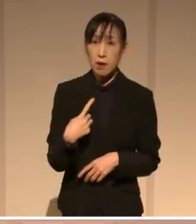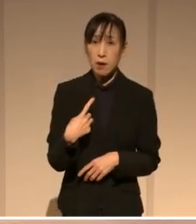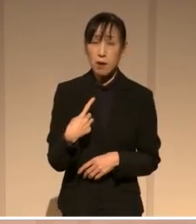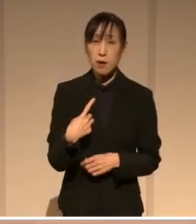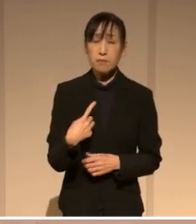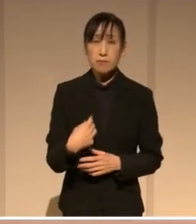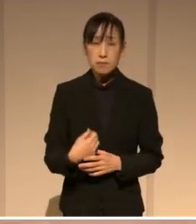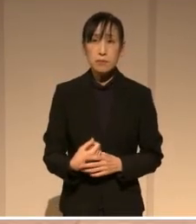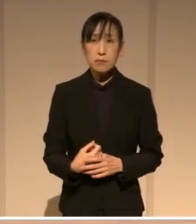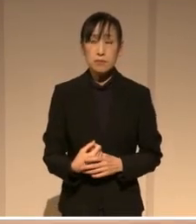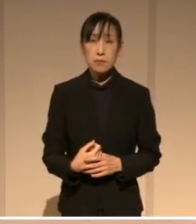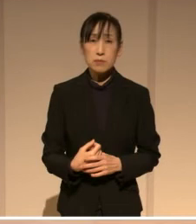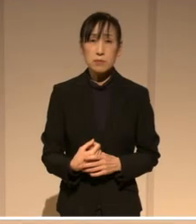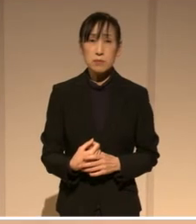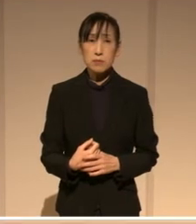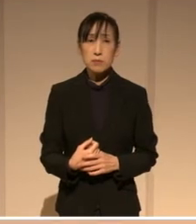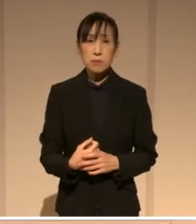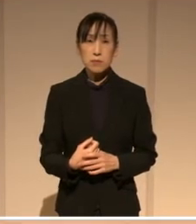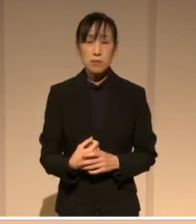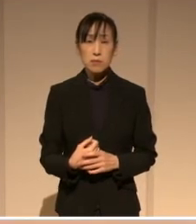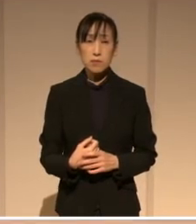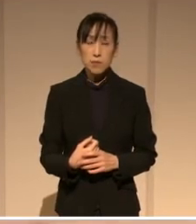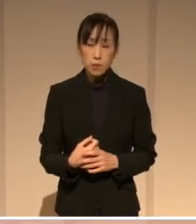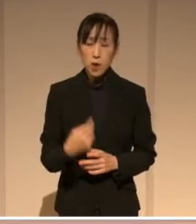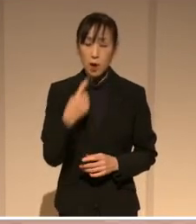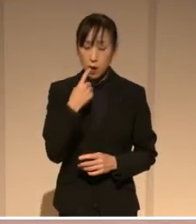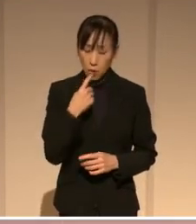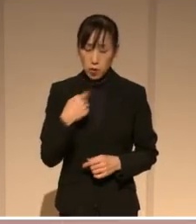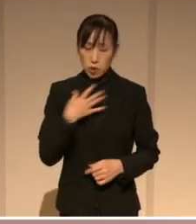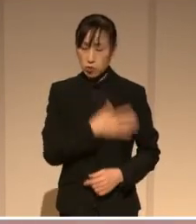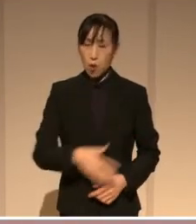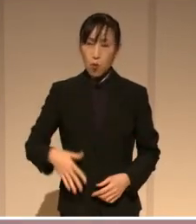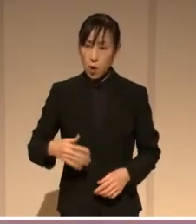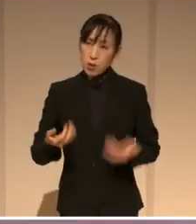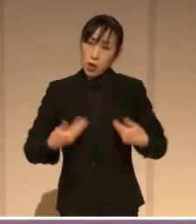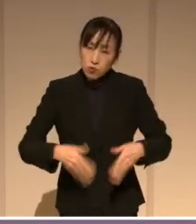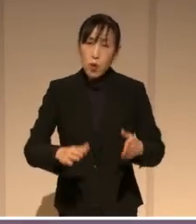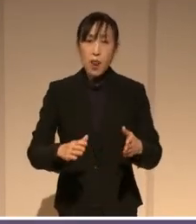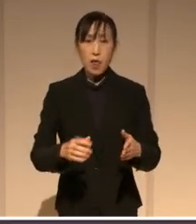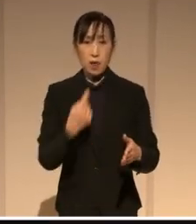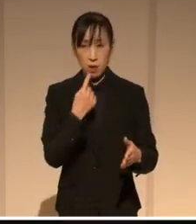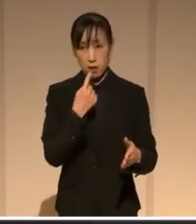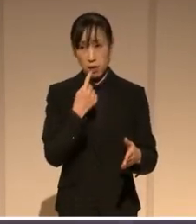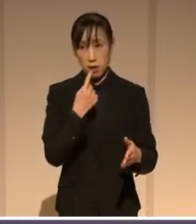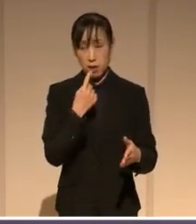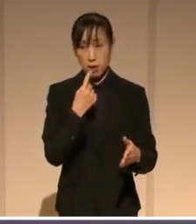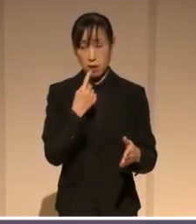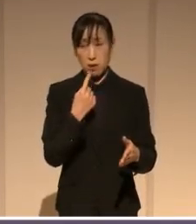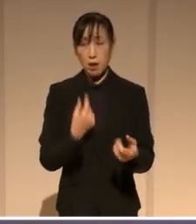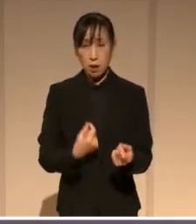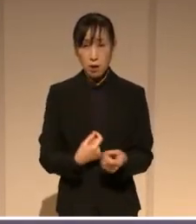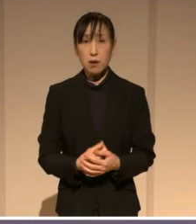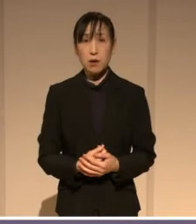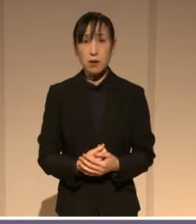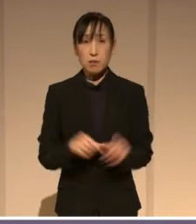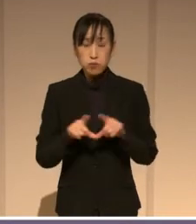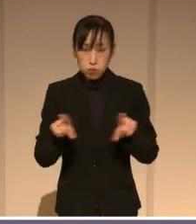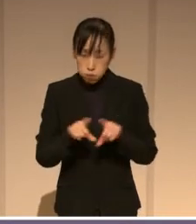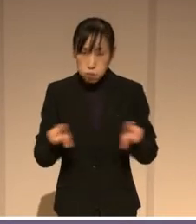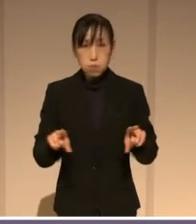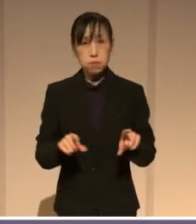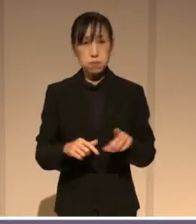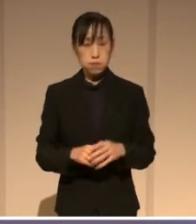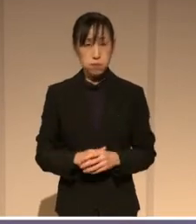にこの身体に生まれてすごく自分は後悔がないんですその子の体だったからこそ